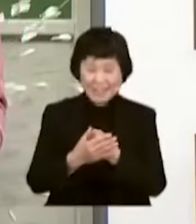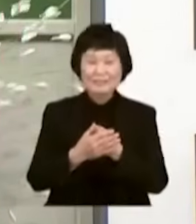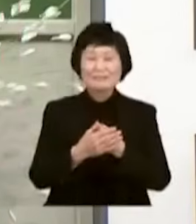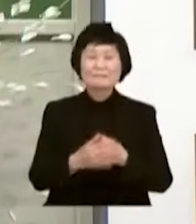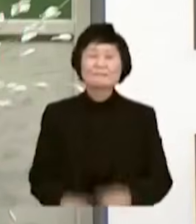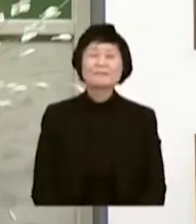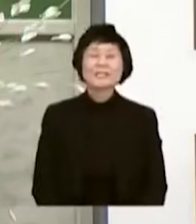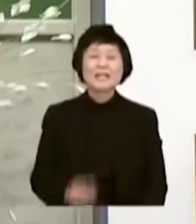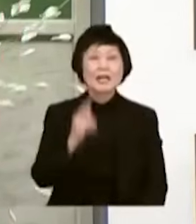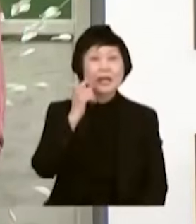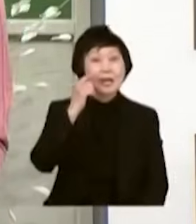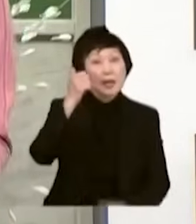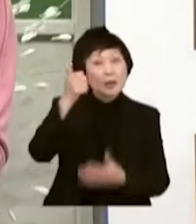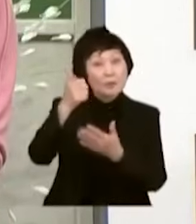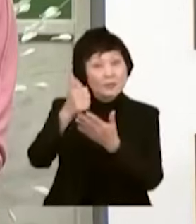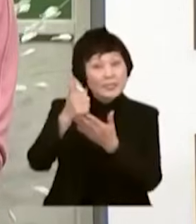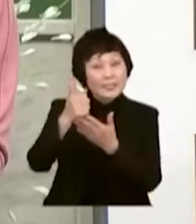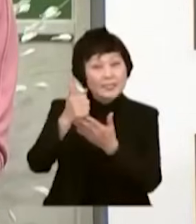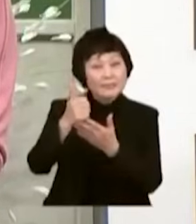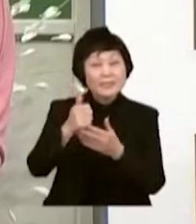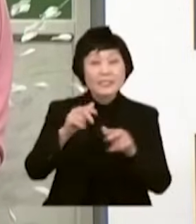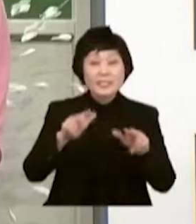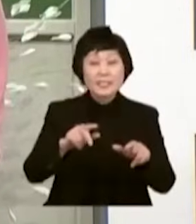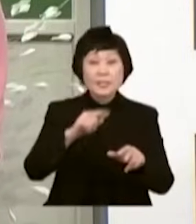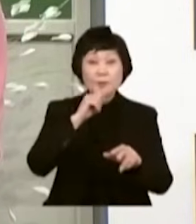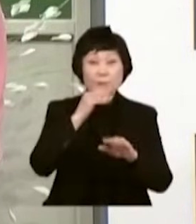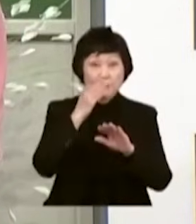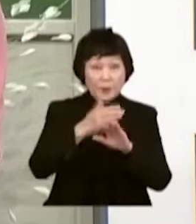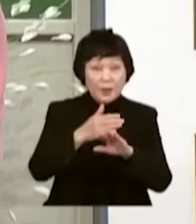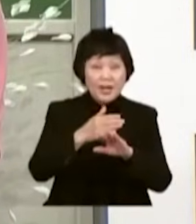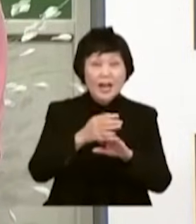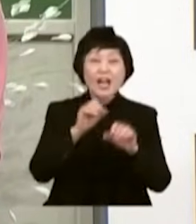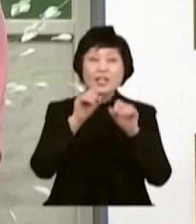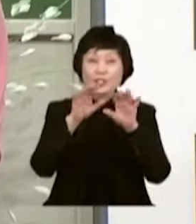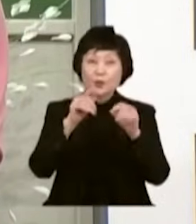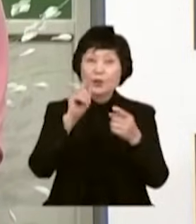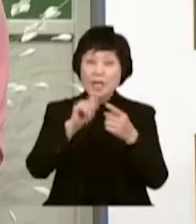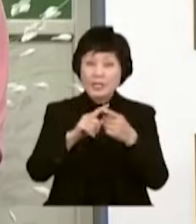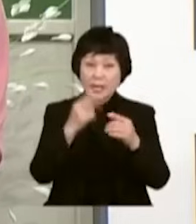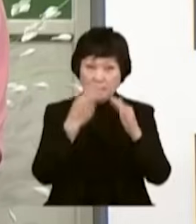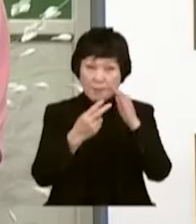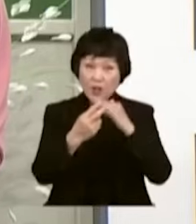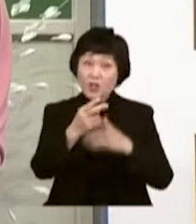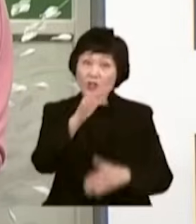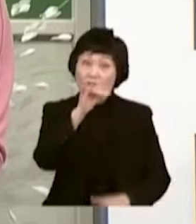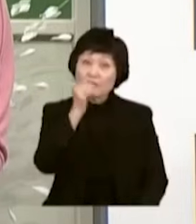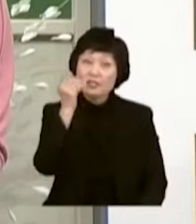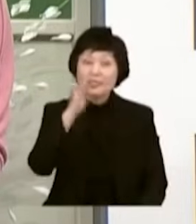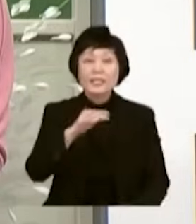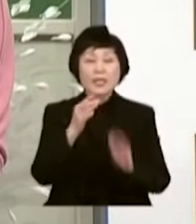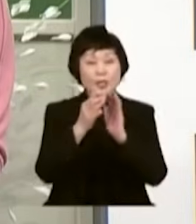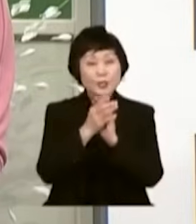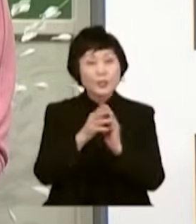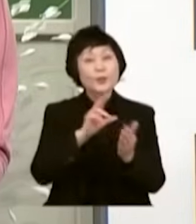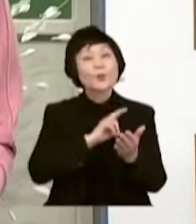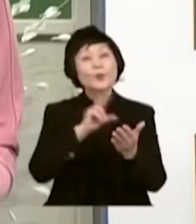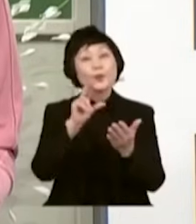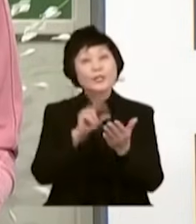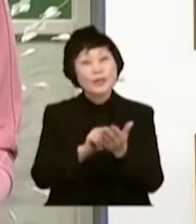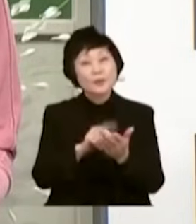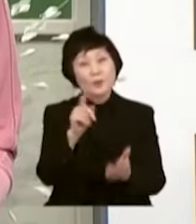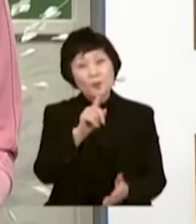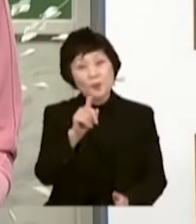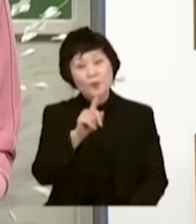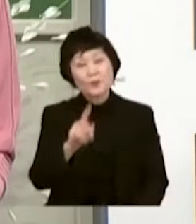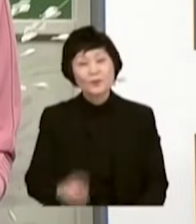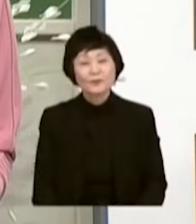자, 우리 목사님. 이제 지금은 이제 북한 선교 비전을 갖고 계시잖아요. 네. 기도 제목 좀 나눌게요. 네. 네.